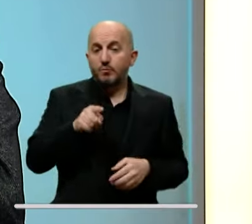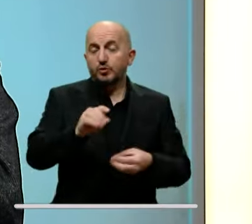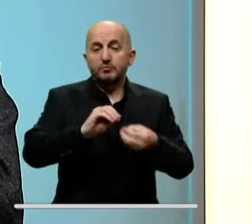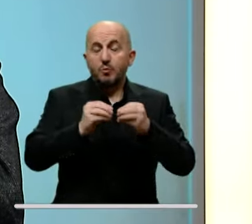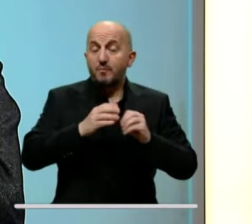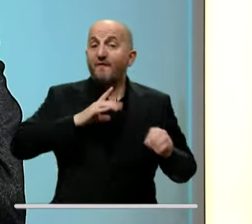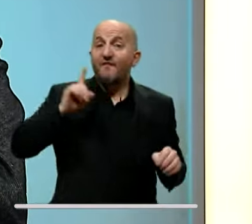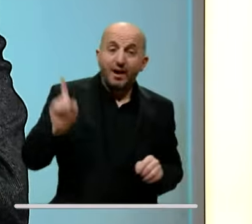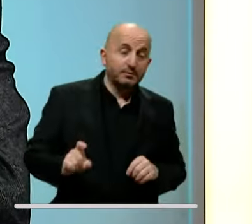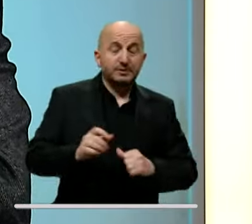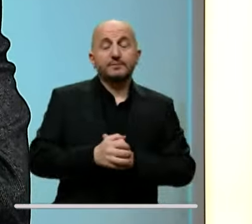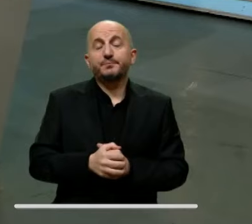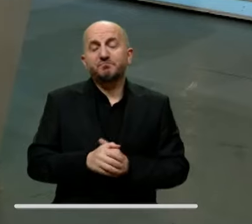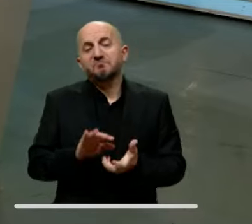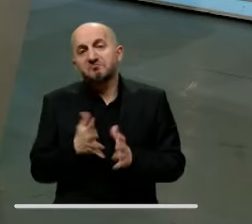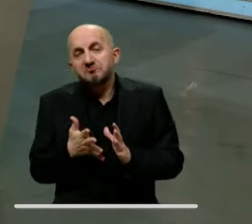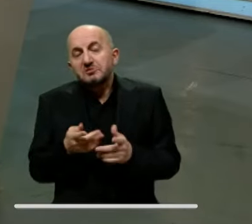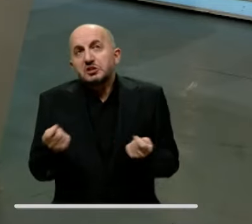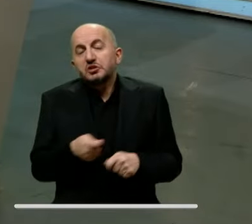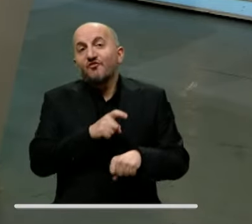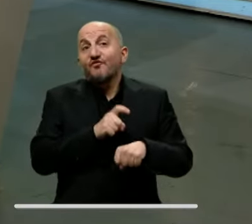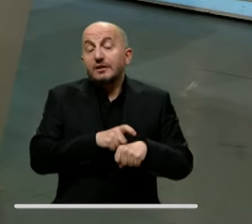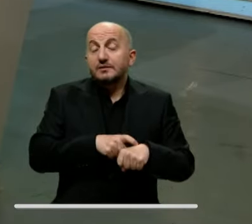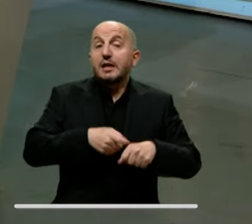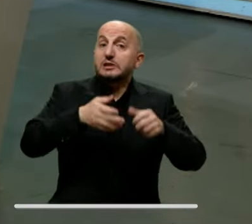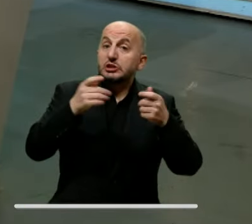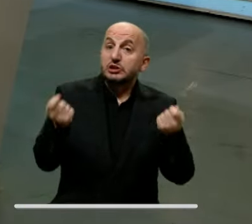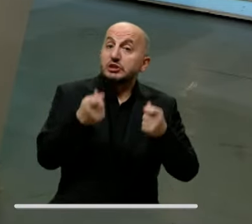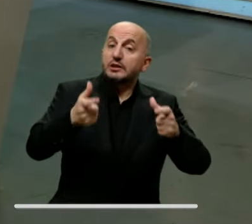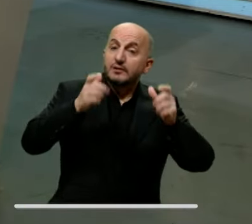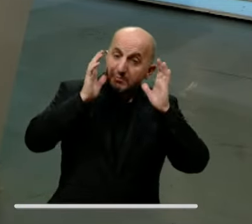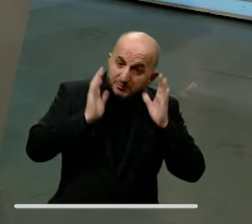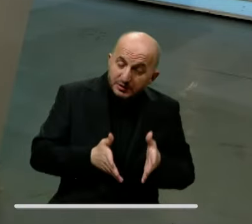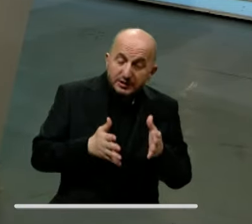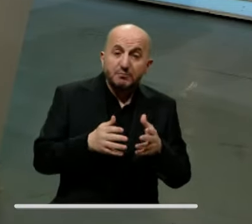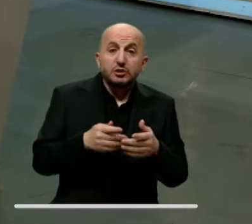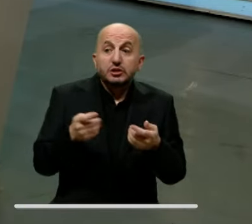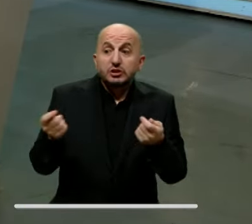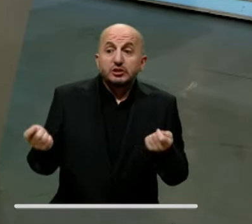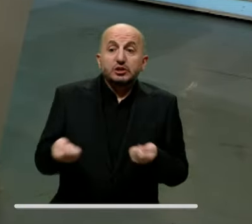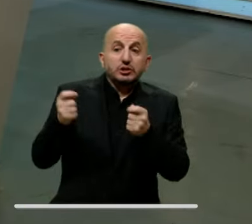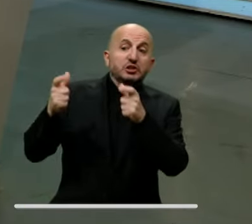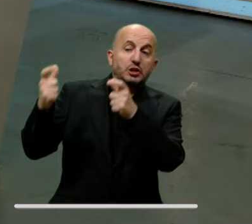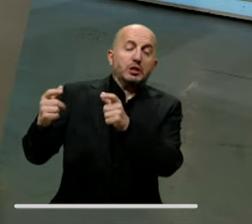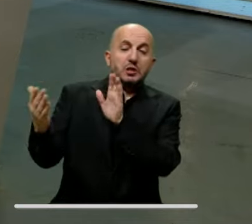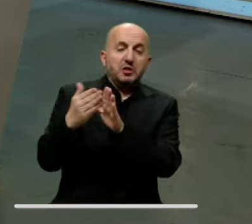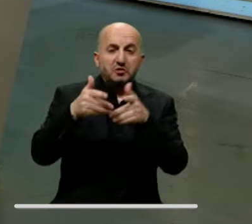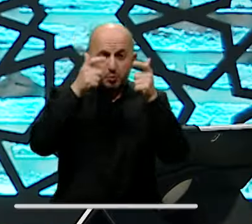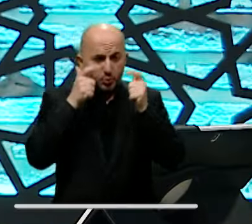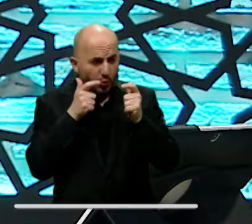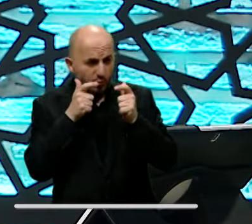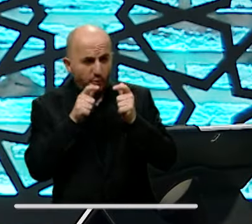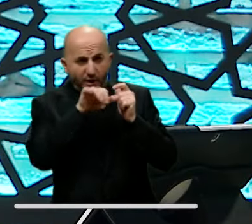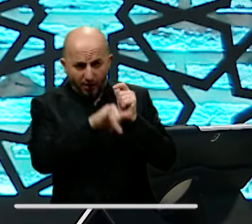var mıdır Eee ya da iş vaktinde namazımı iş yerinde kılsam şirkete karşı bir sorumluluğum olur mu